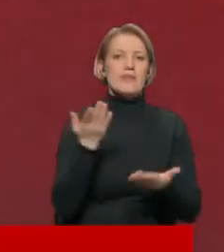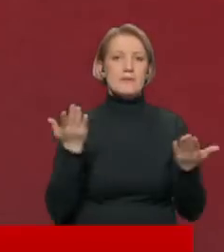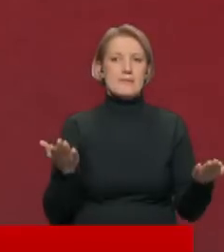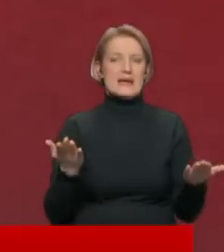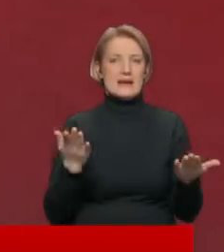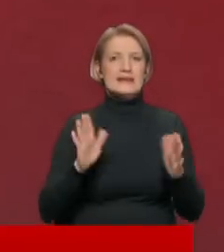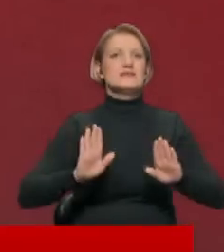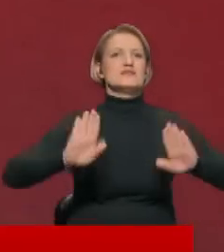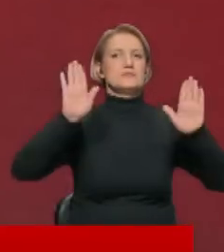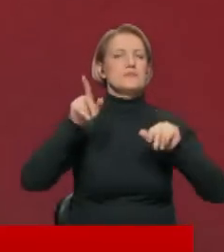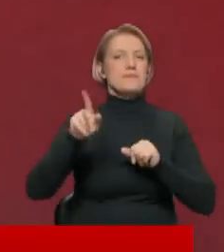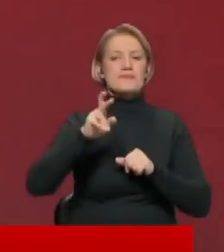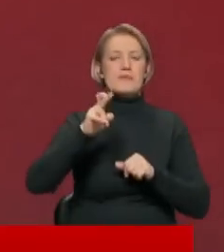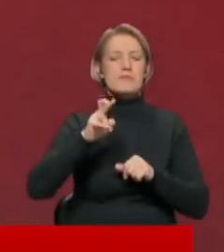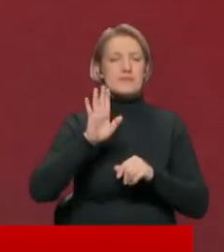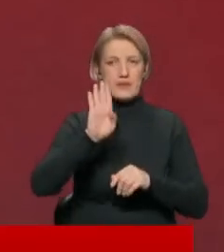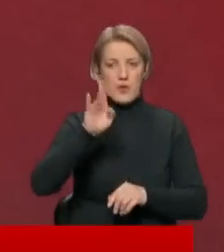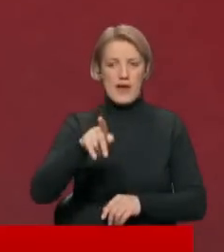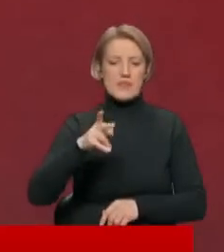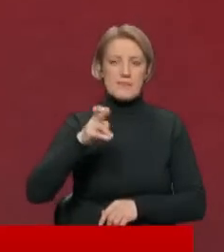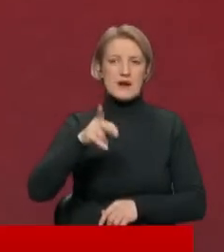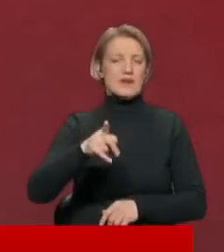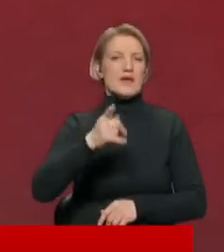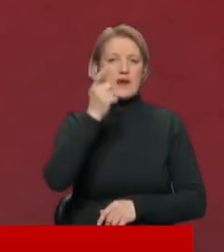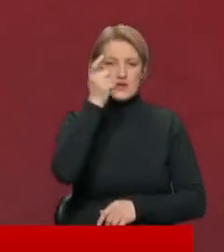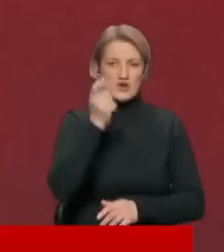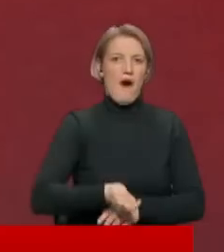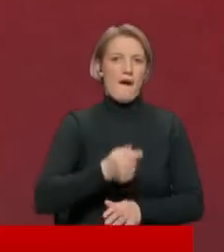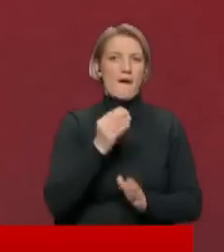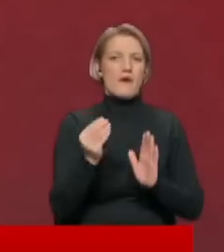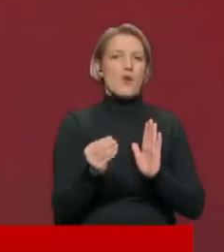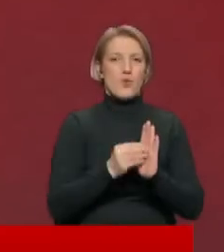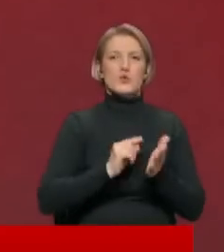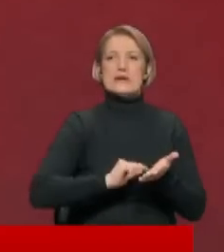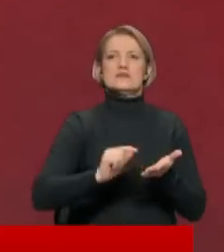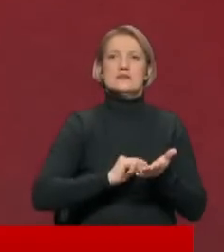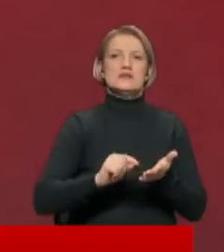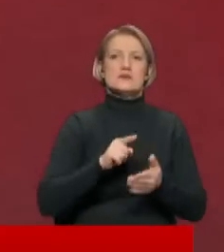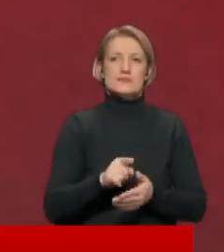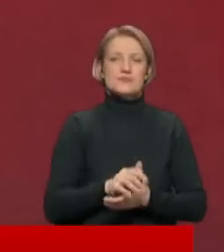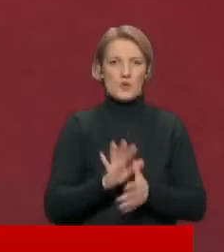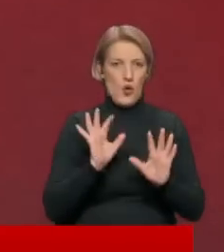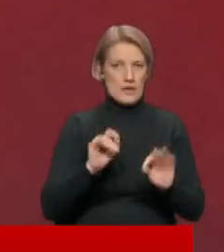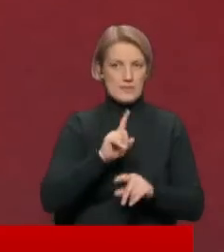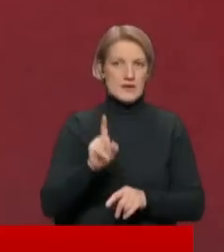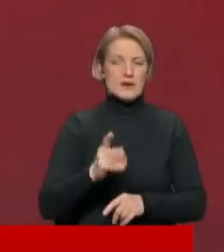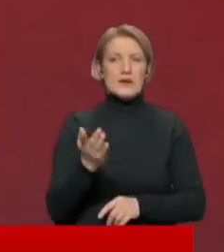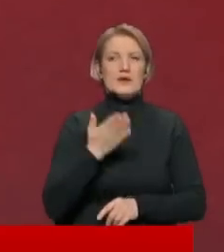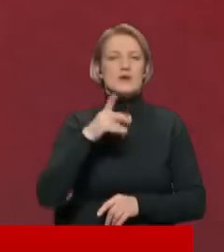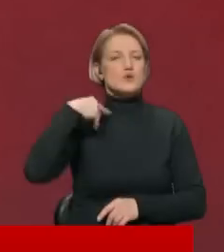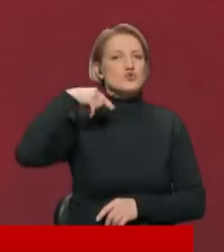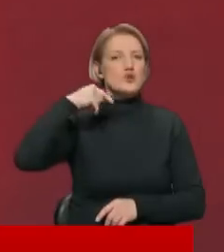sığınmacılar meselesi Demokrat Parti'nin bir şerh koyduğu yazıldı öyle midir mesela